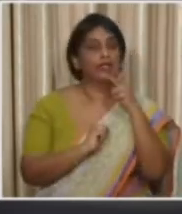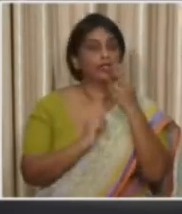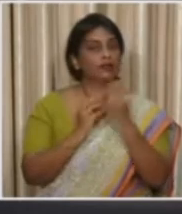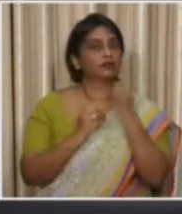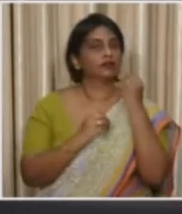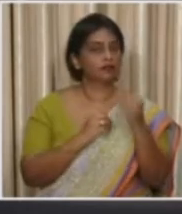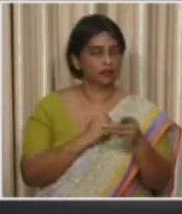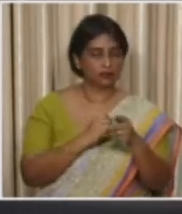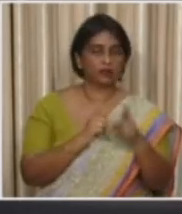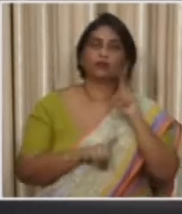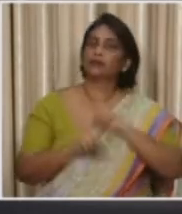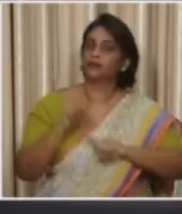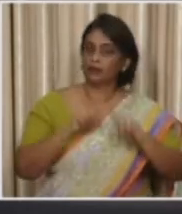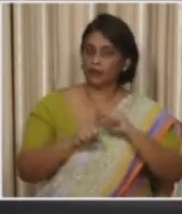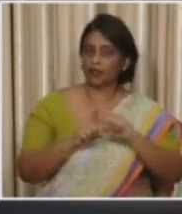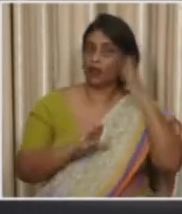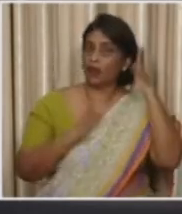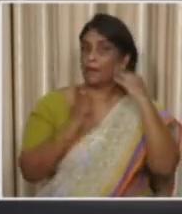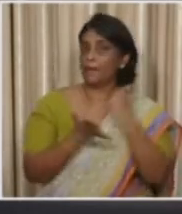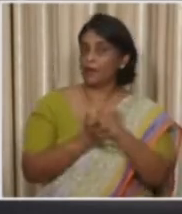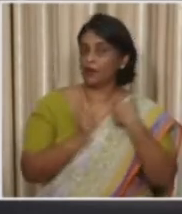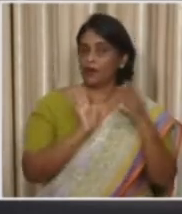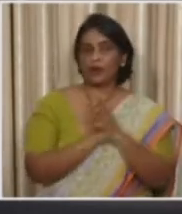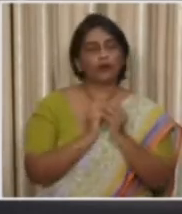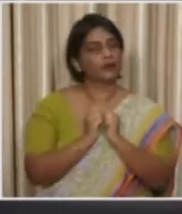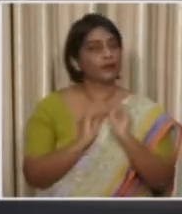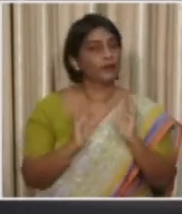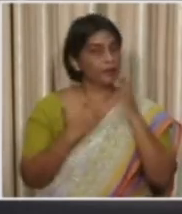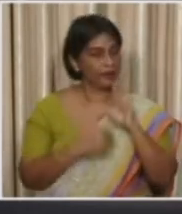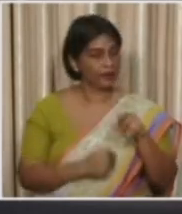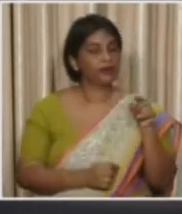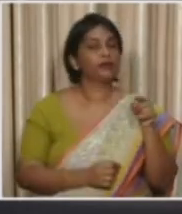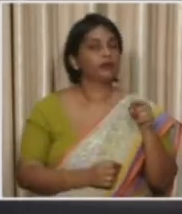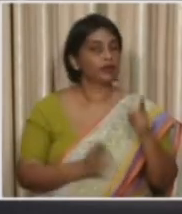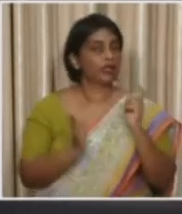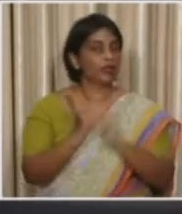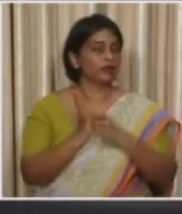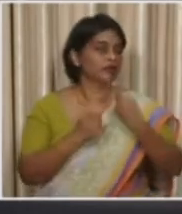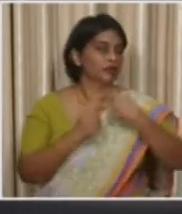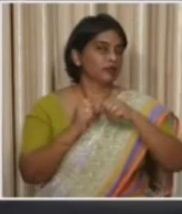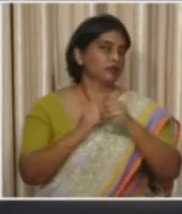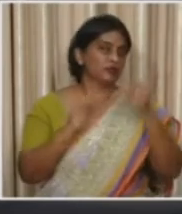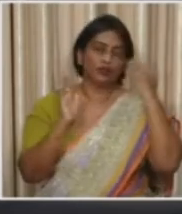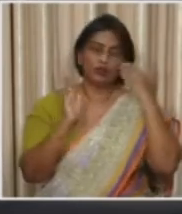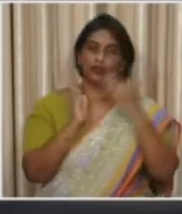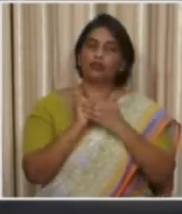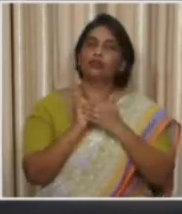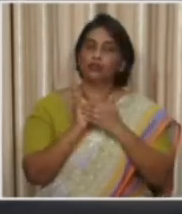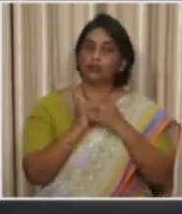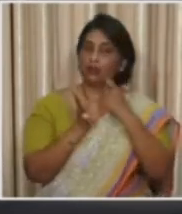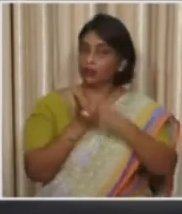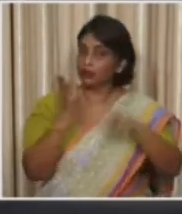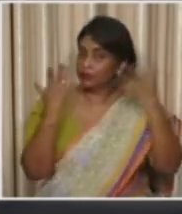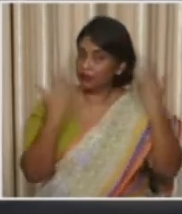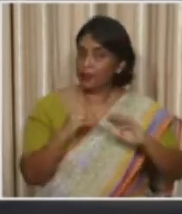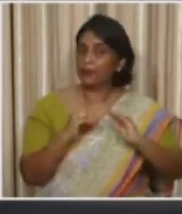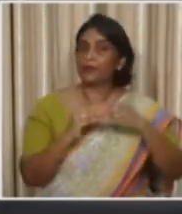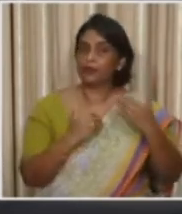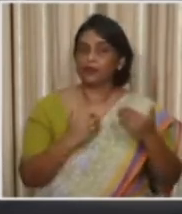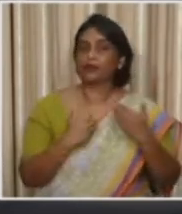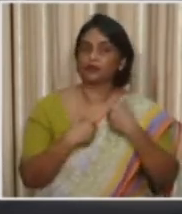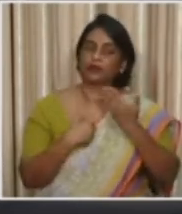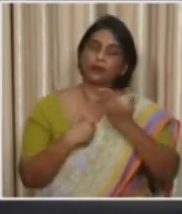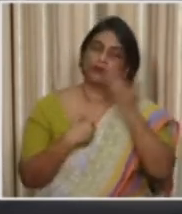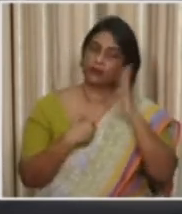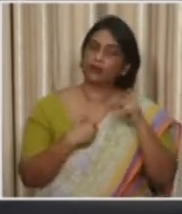සඳහා සාකච්ඡාව මම ලෝක බැංකුව සමඟ ආරම්භ කරලා තියෙනවා. මේ ණය ප්‍රතිව්‍යුහගත කරන ගිවිසුම අත්සන් කළාට පස්සේ අපිට